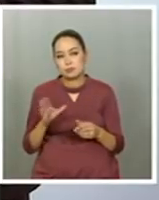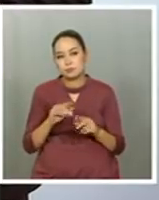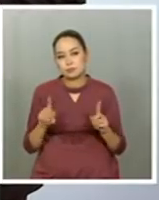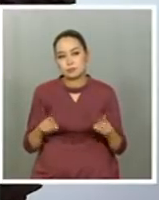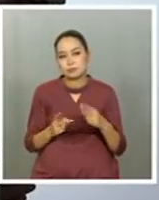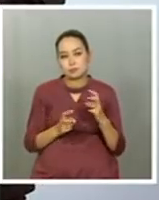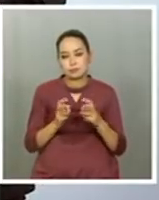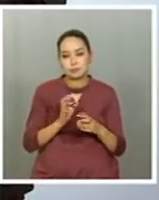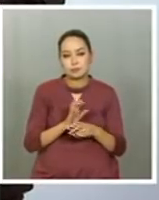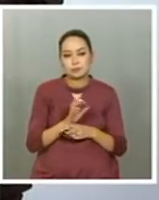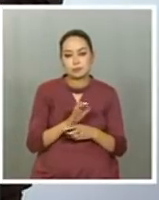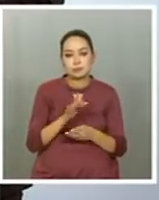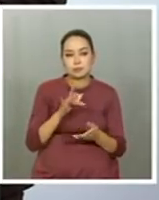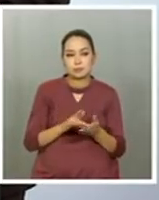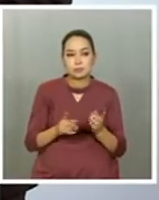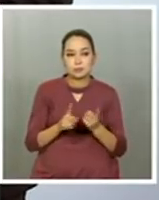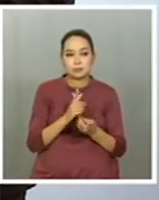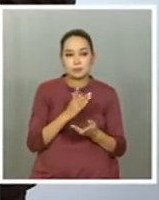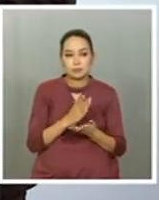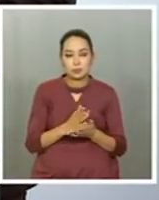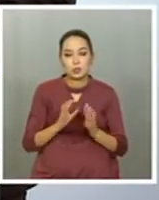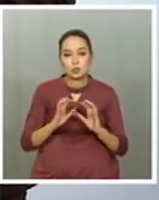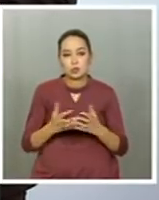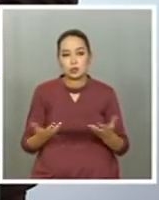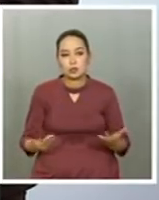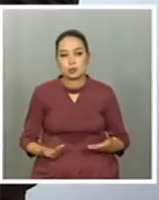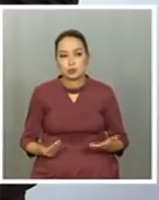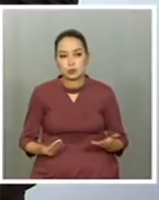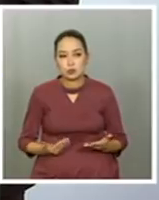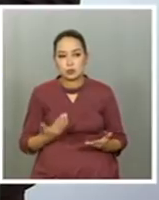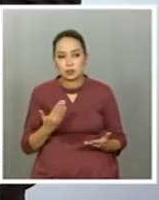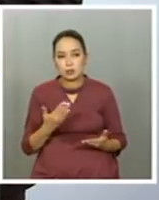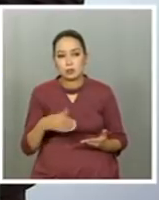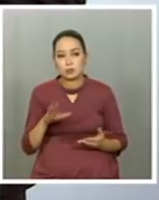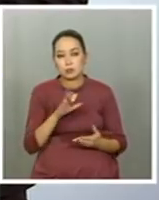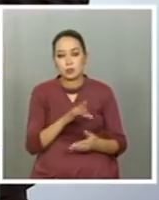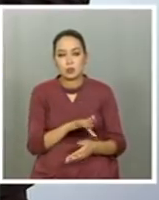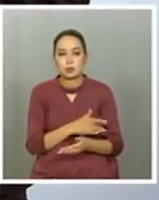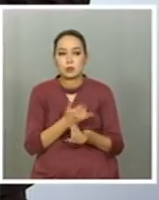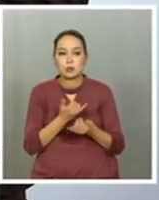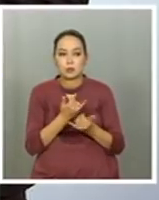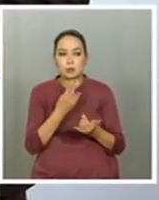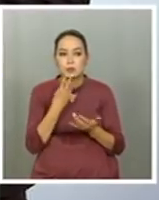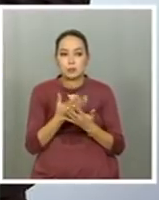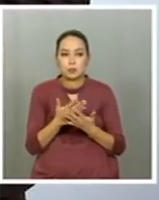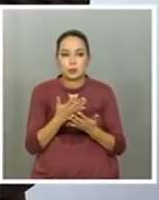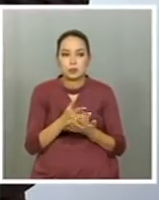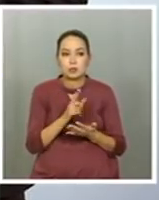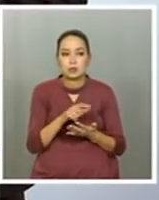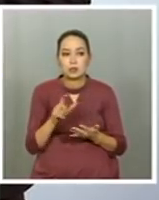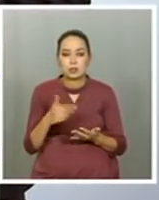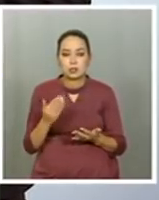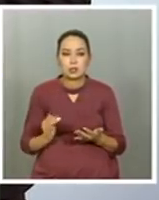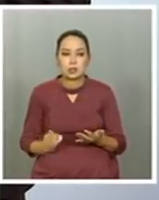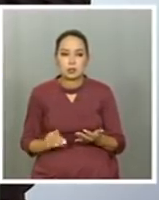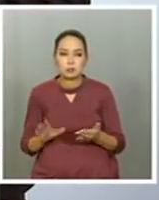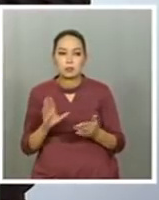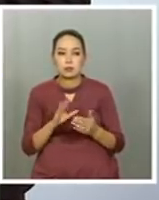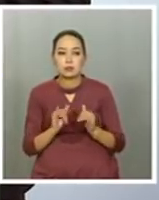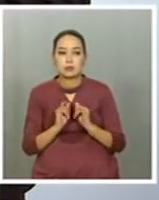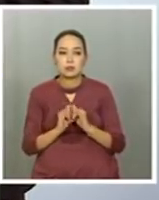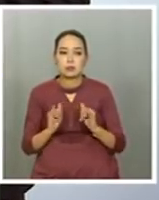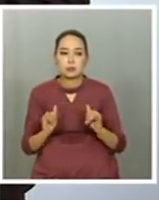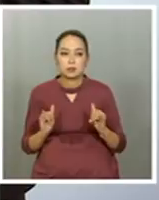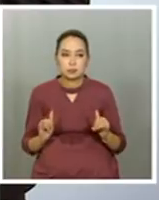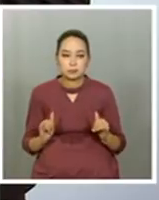саналады. Сонымен қатар дүниежүзілік деңгейдегі қызмет көрсетіп өту, соның ішінде адами капиталды дамыту осы